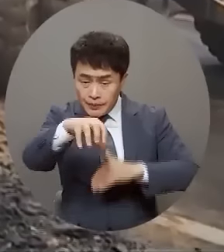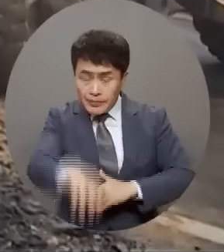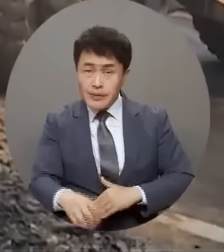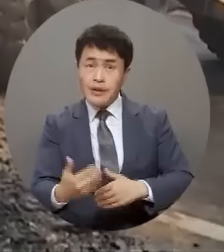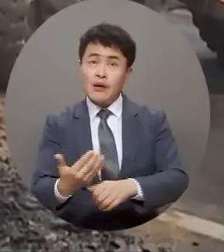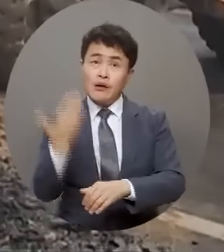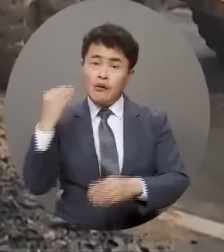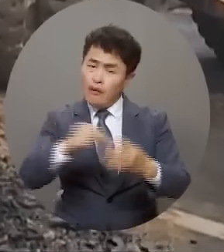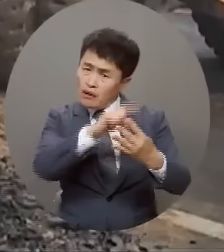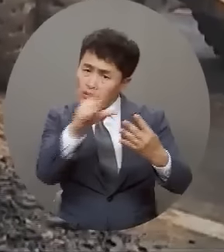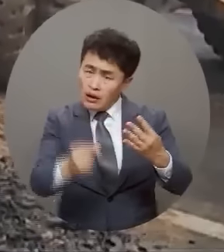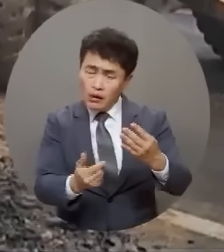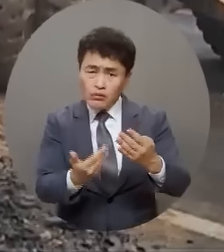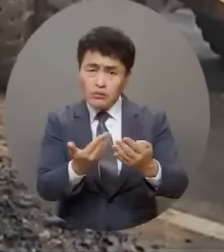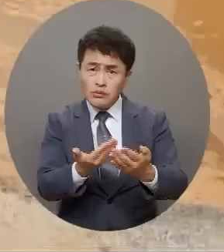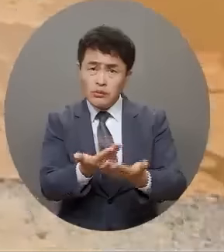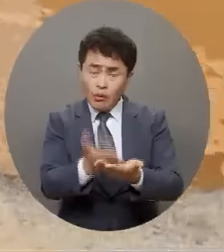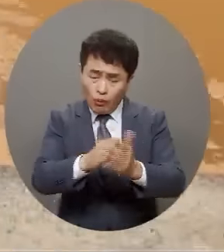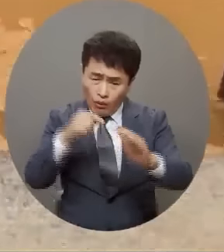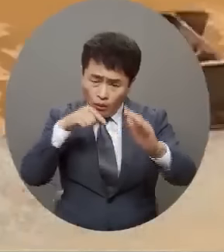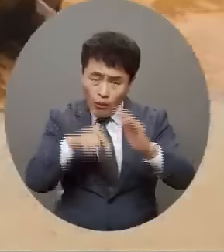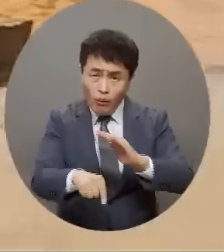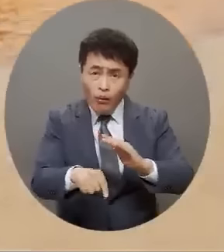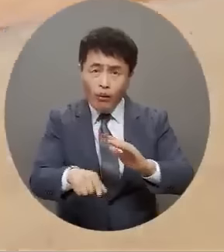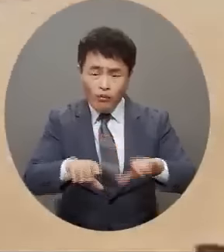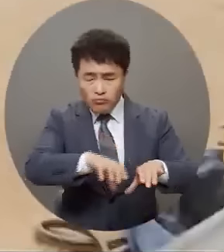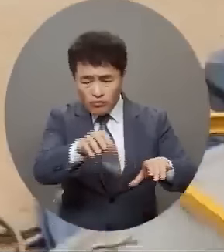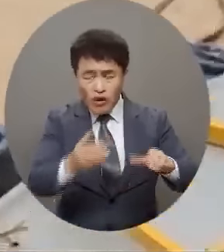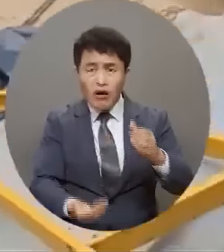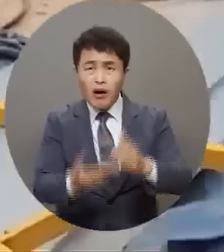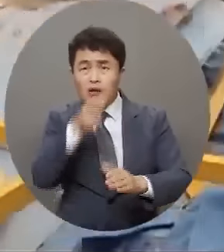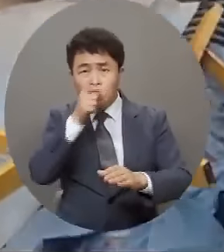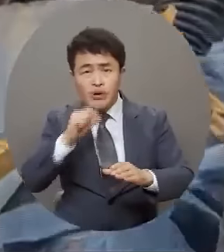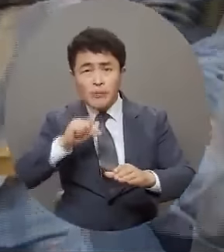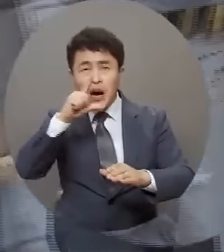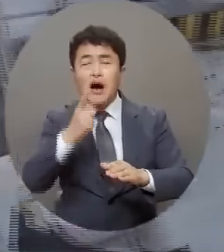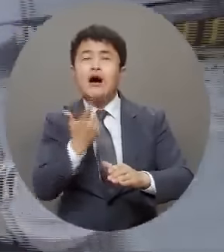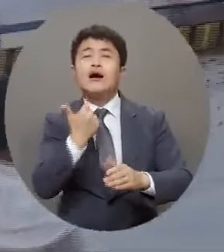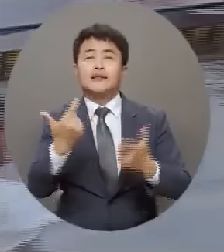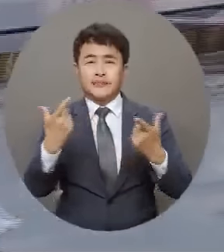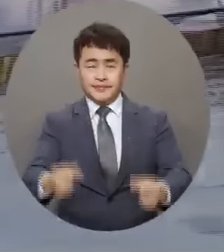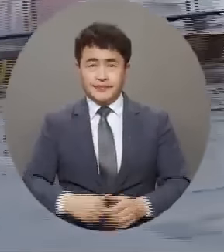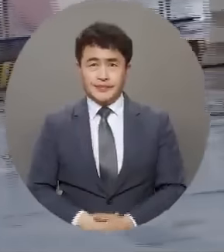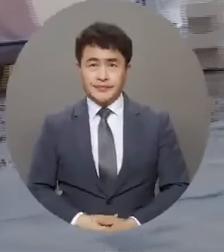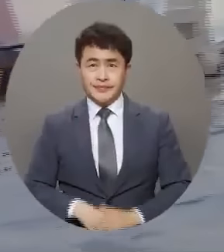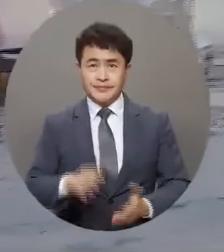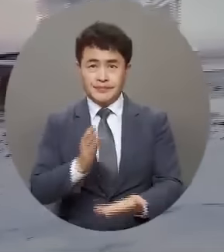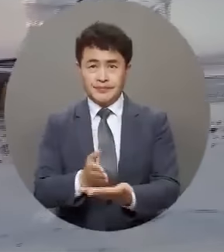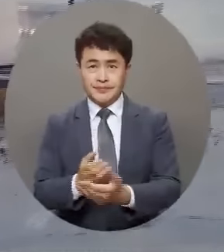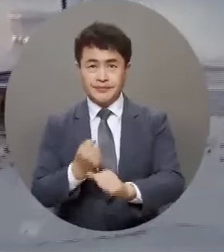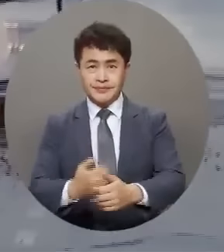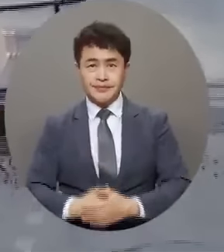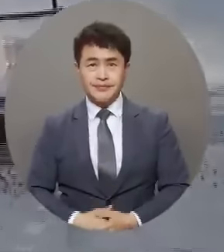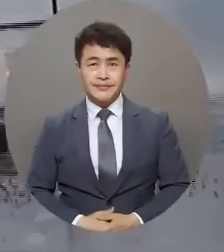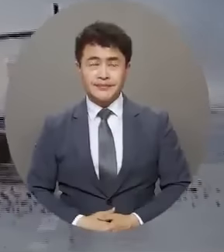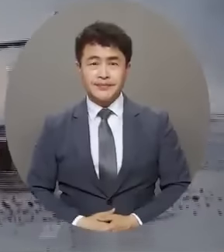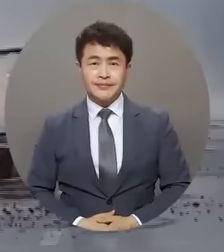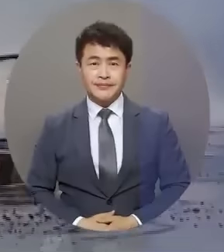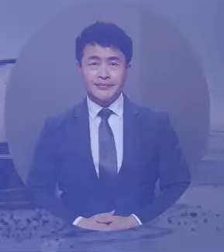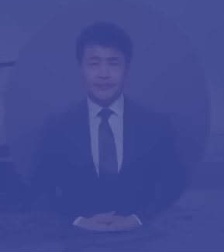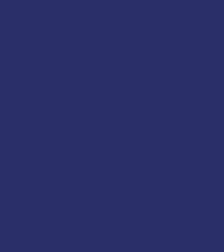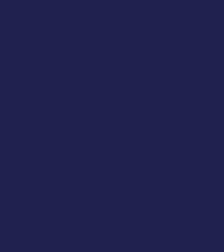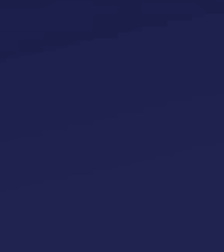지난 4월에도 공사를 하던 중장비가 상수도관을 건드려 누수 사고가 발생했습니다. MBC 뉴스 임진입니다.